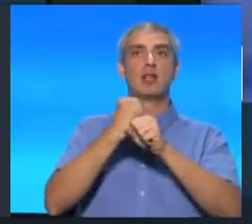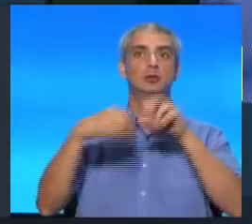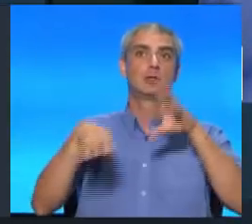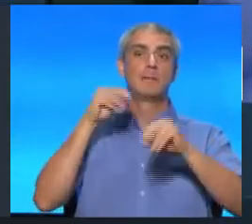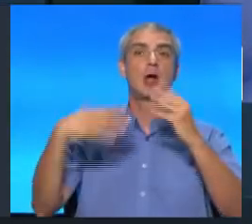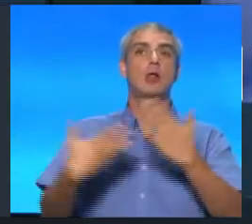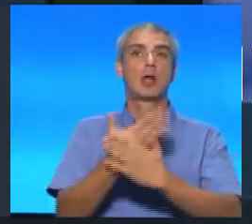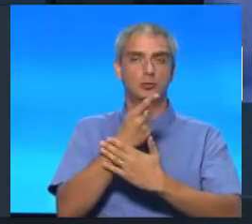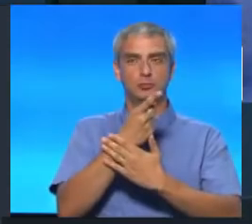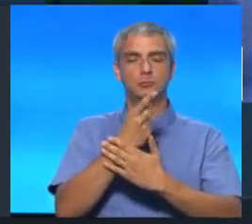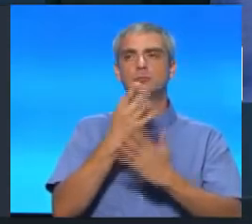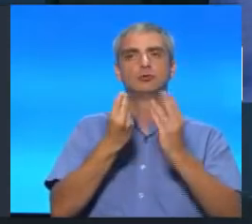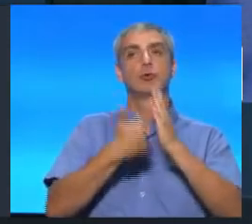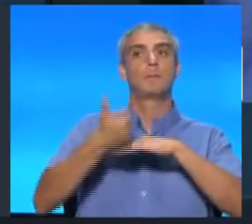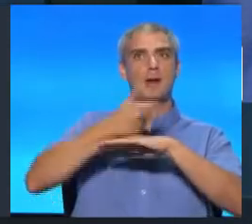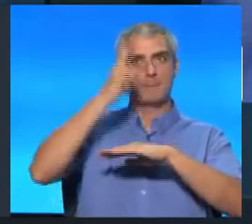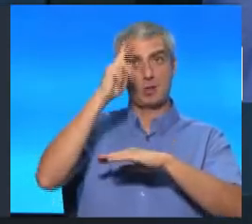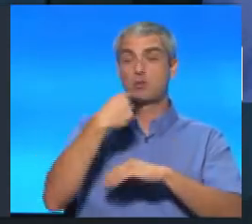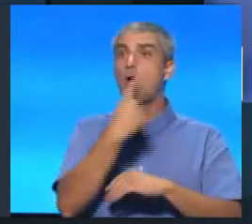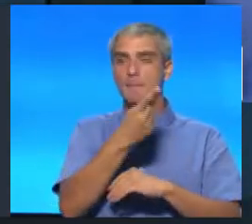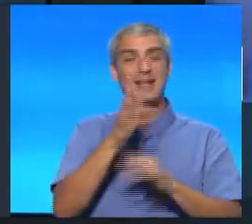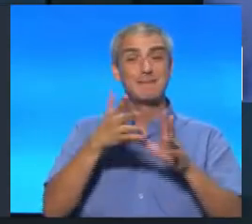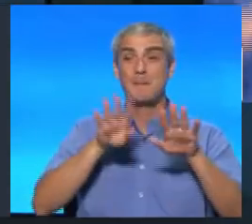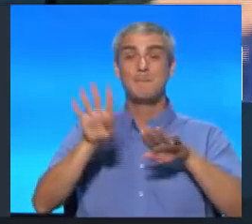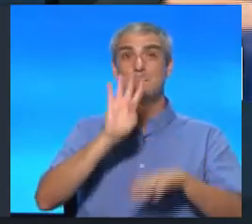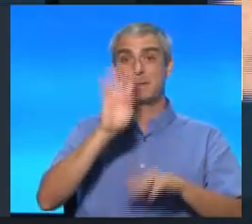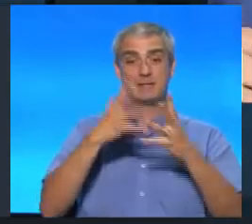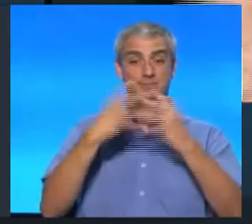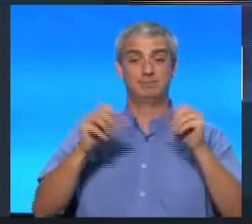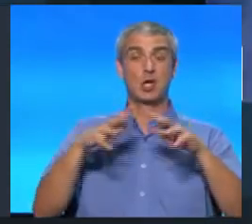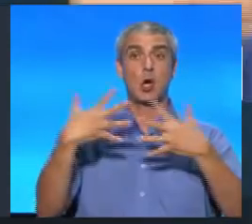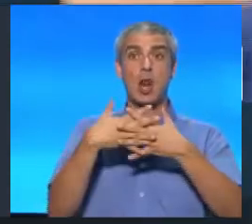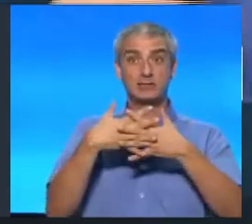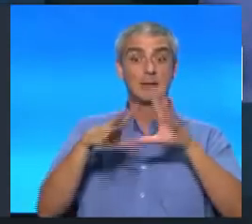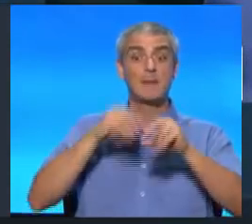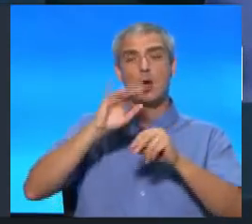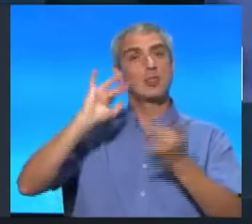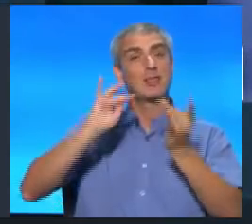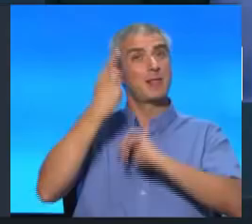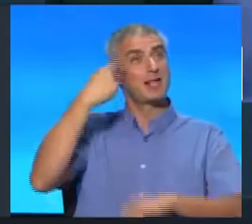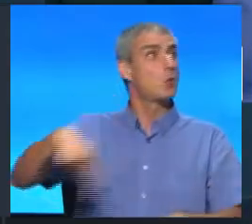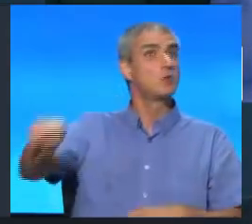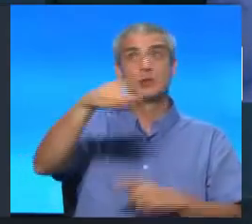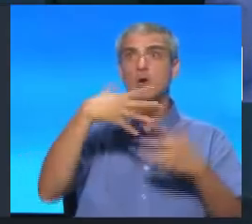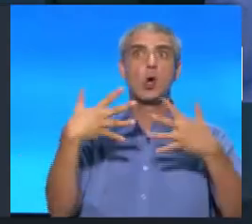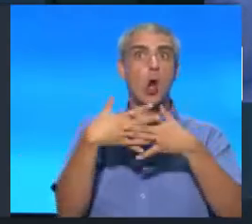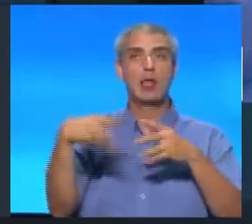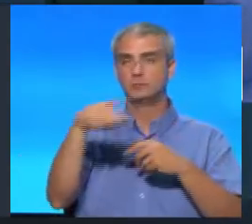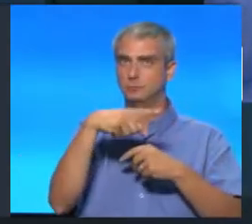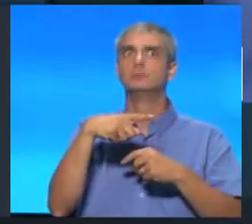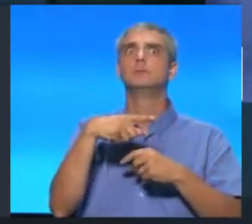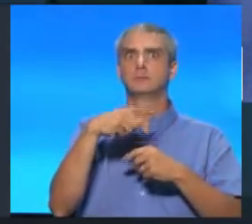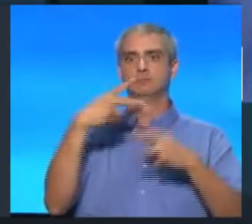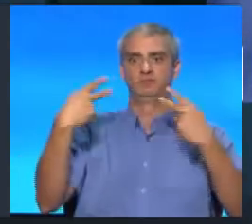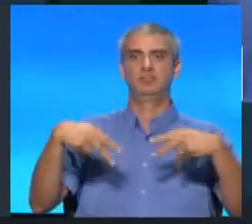חדשות. גורם בכיר בליכוד מסביר שנתניהו יפרק את הקואליציה והלך לבחירות חדשות בניגוד לדעה של השותפות הקואליציונית שלו. הדבר הזה, זה